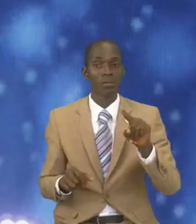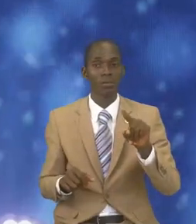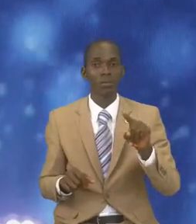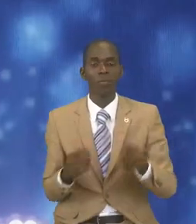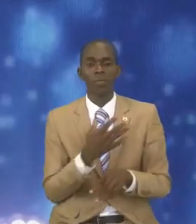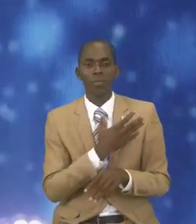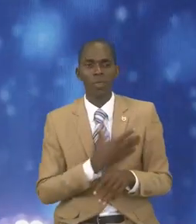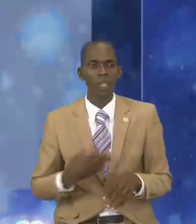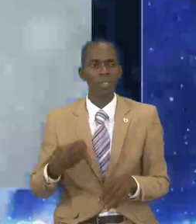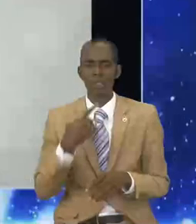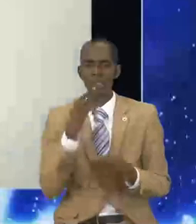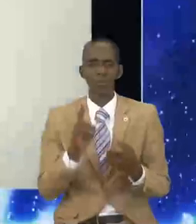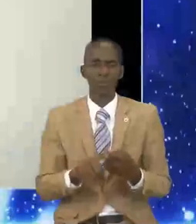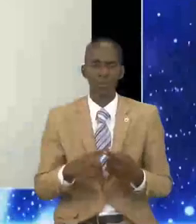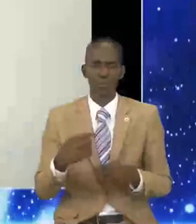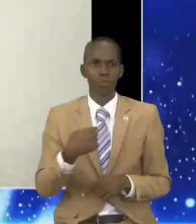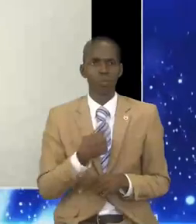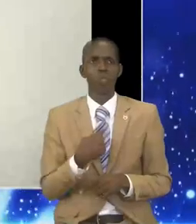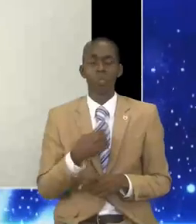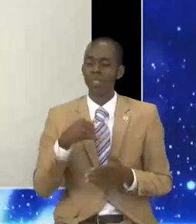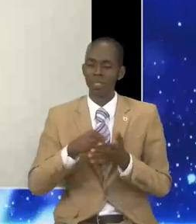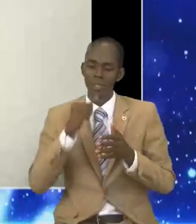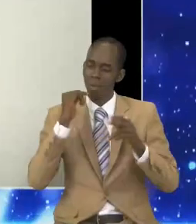puis il me dit, Daniel,